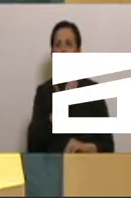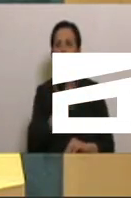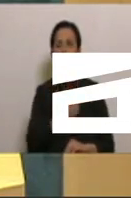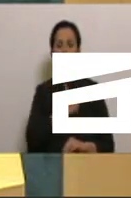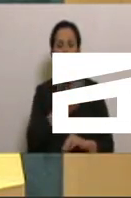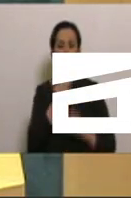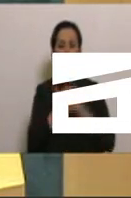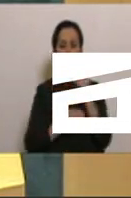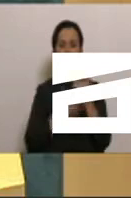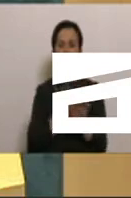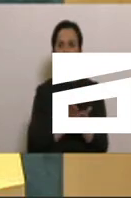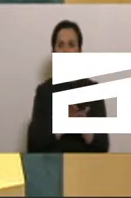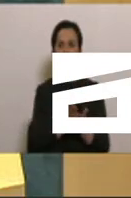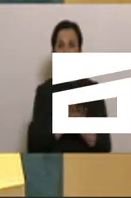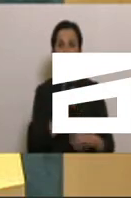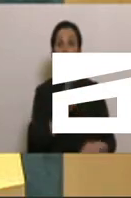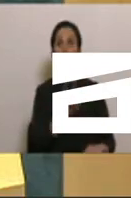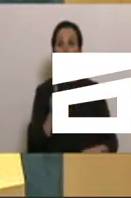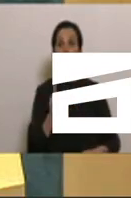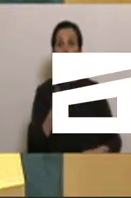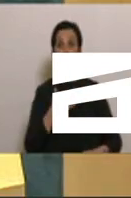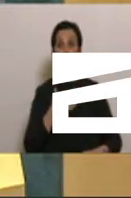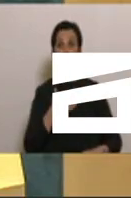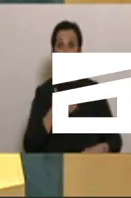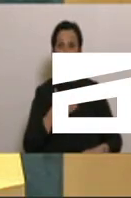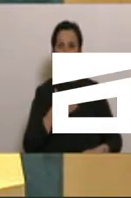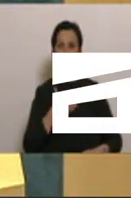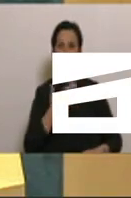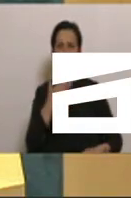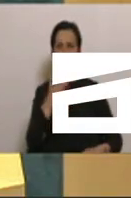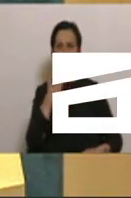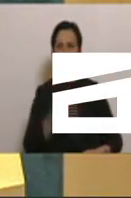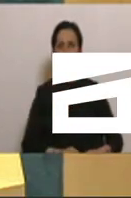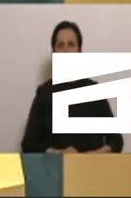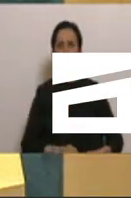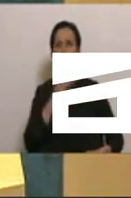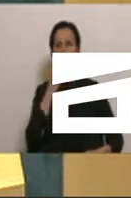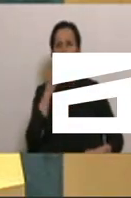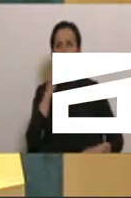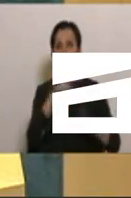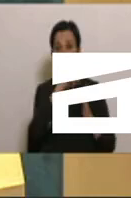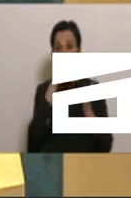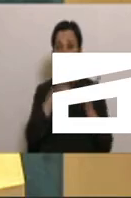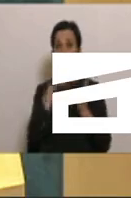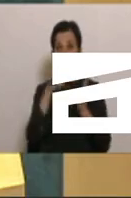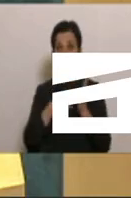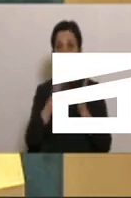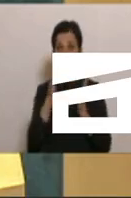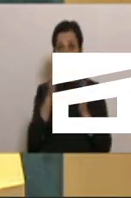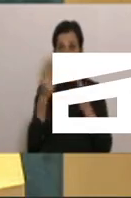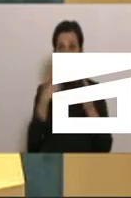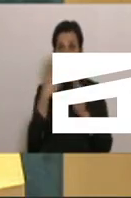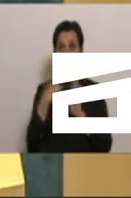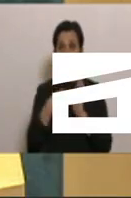მისწრაფებებს. მაგრამ ჩემთან მიმართებაში ალბათ ბევრი კითხვა გექნებათ. თქვენ და ვეცდები ნაწილობრივ მე